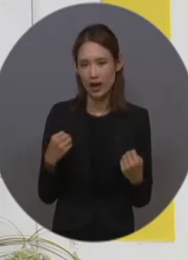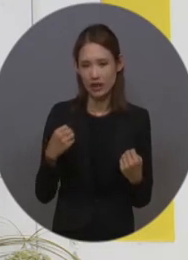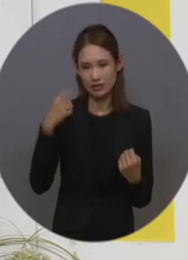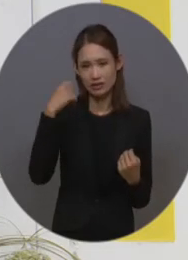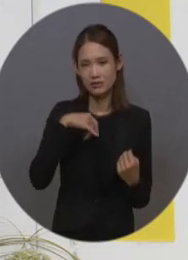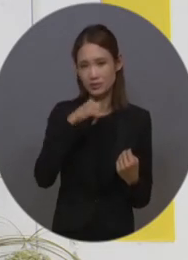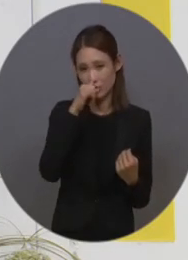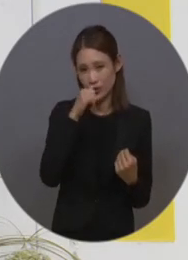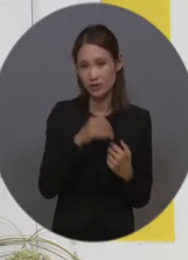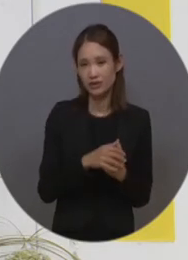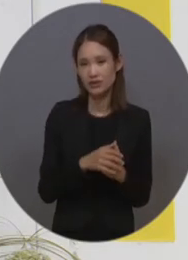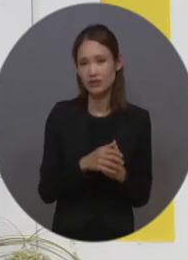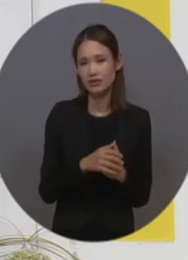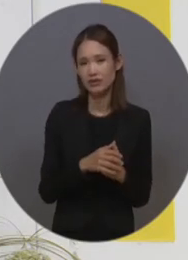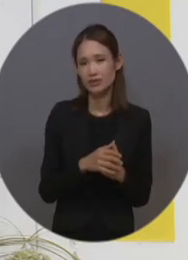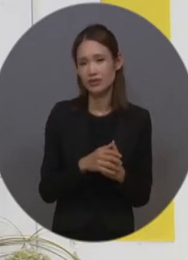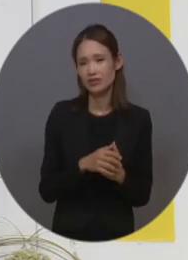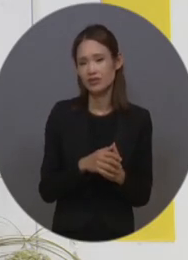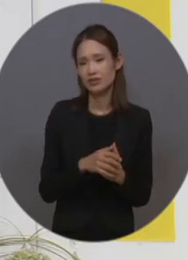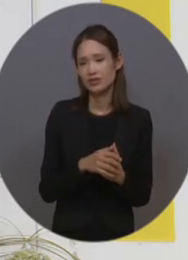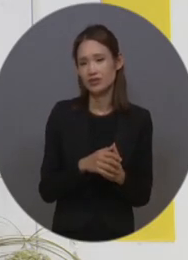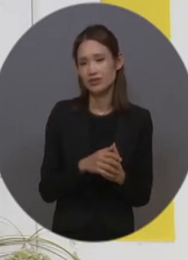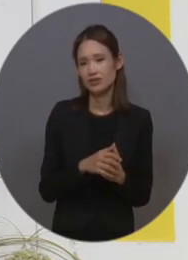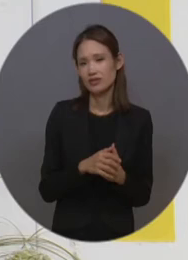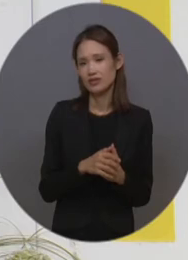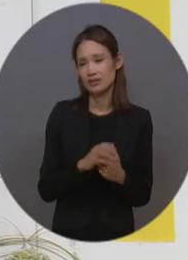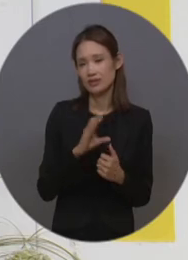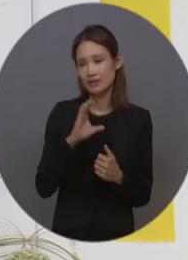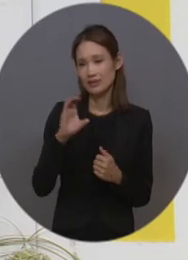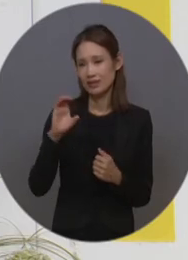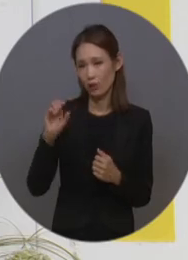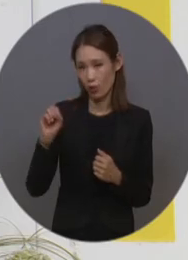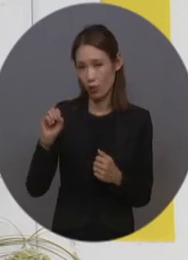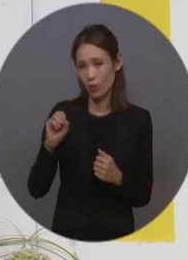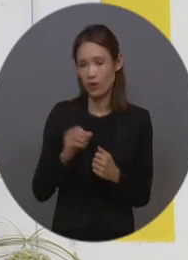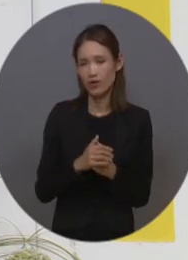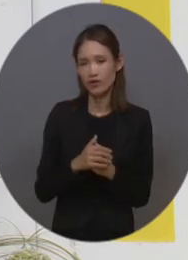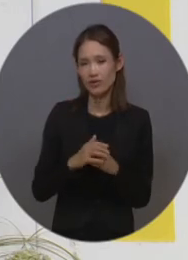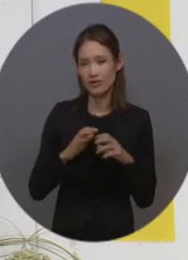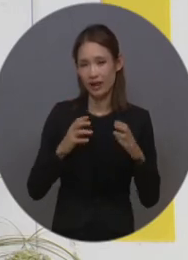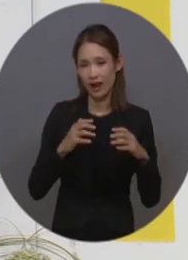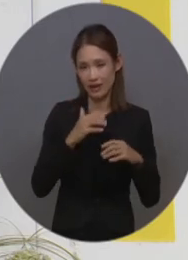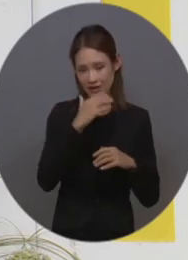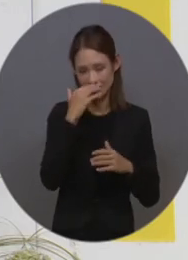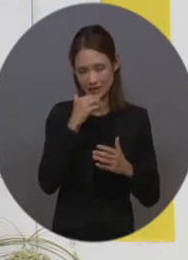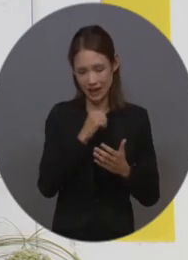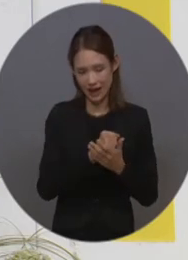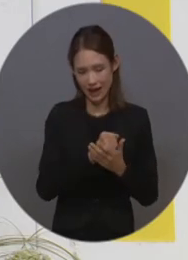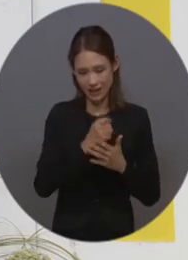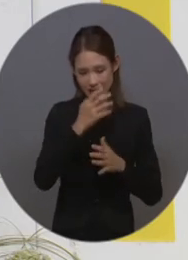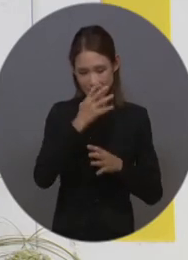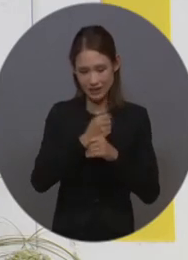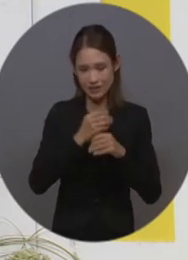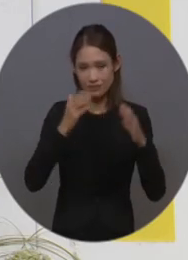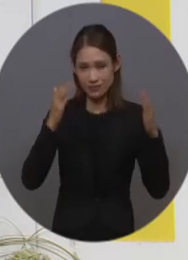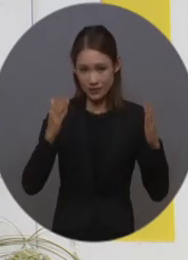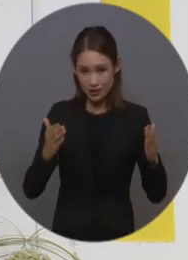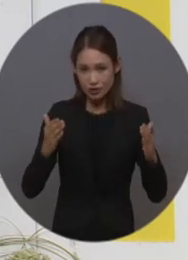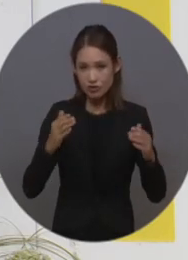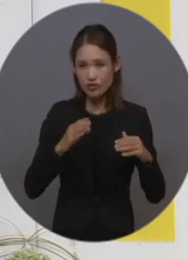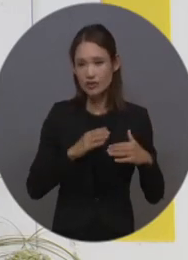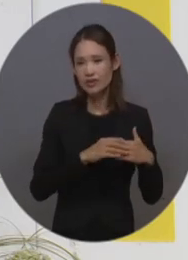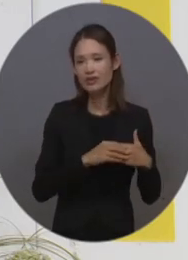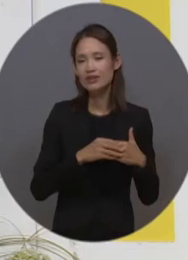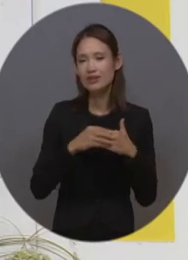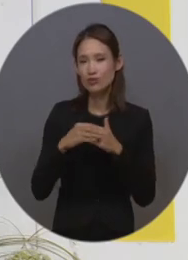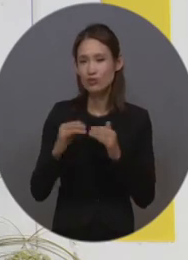하지만 그것도 하나의 그 나라의 CEO 아닙니까? 네. 나라를 제대로 잘 임기 중에 이끌어가면서 네.